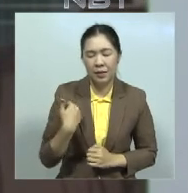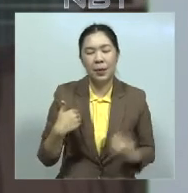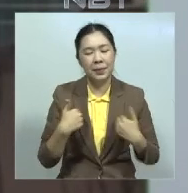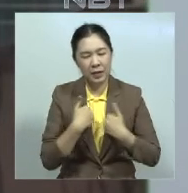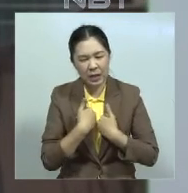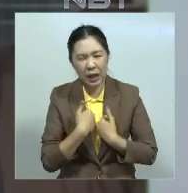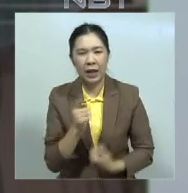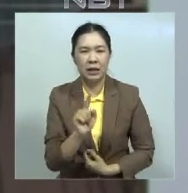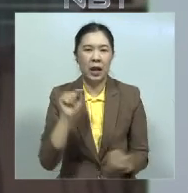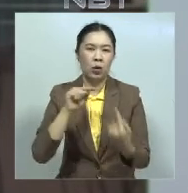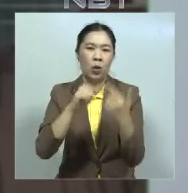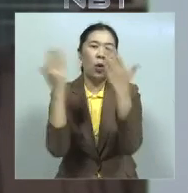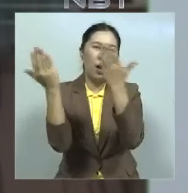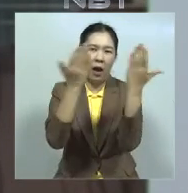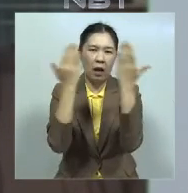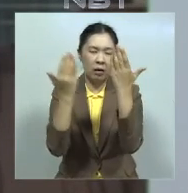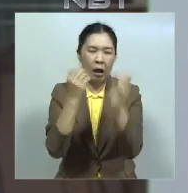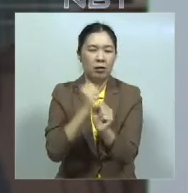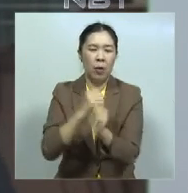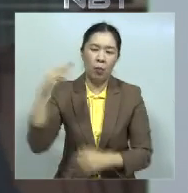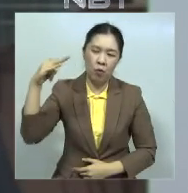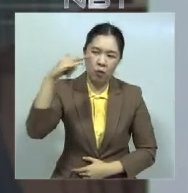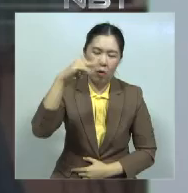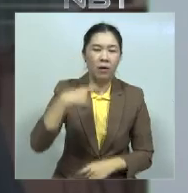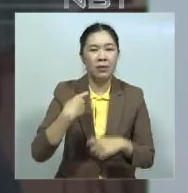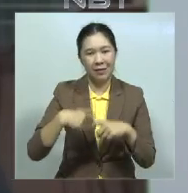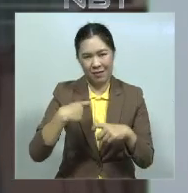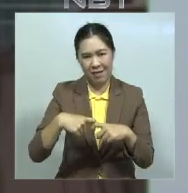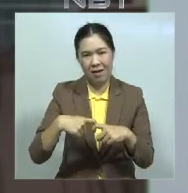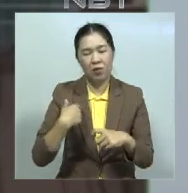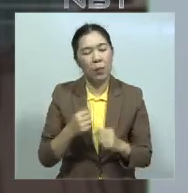พอากาศที่มันทำยากนะมันทำยากก็ต้องพยายามกันต่อไปอะค่ะ